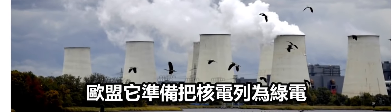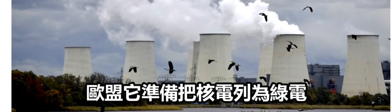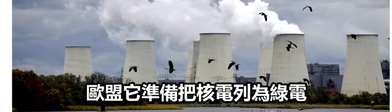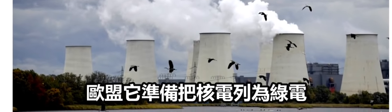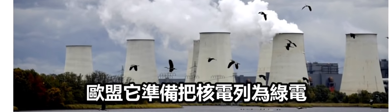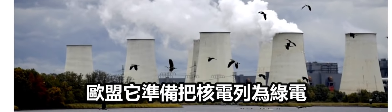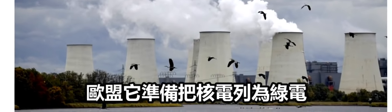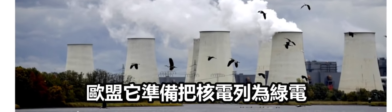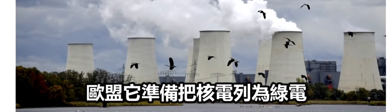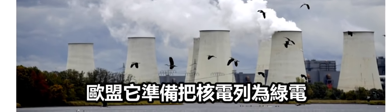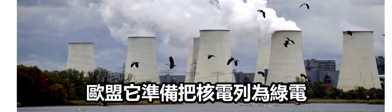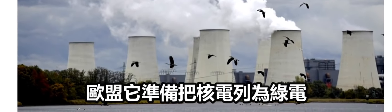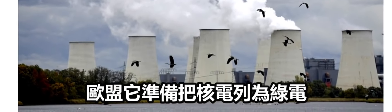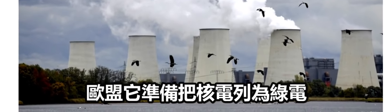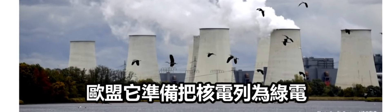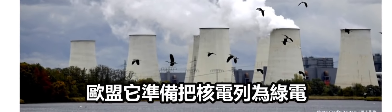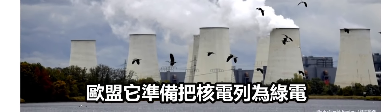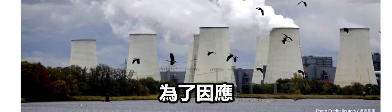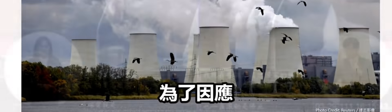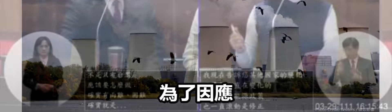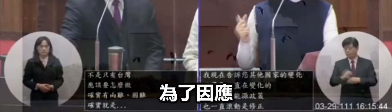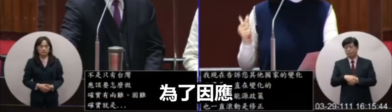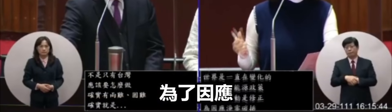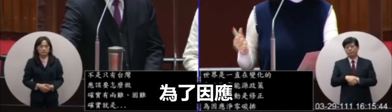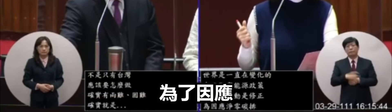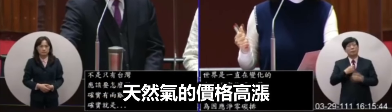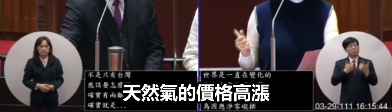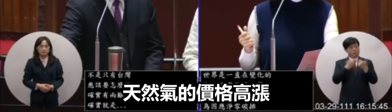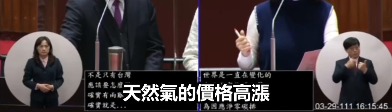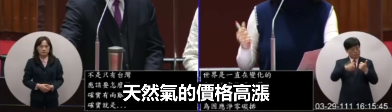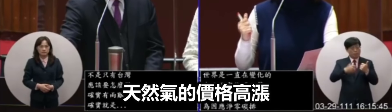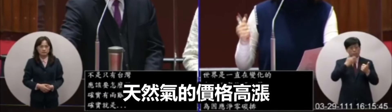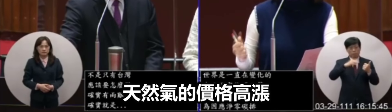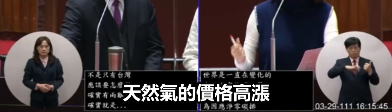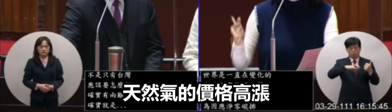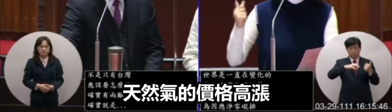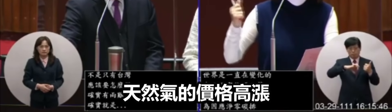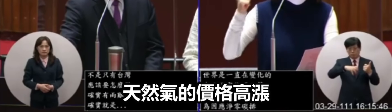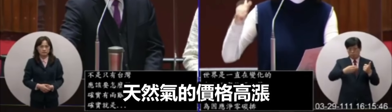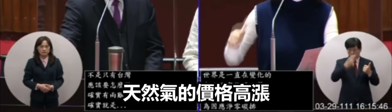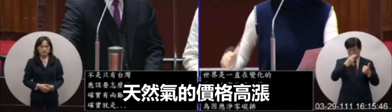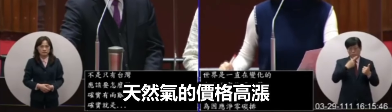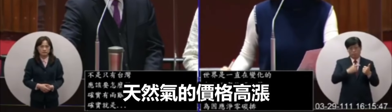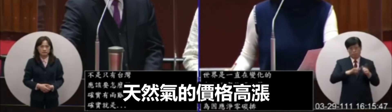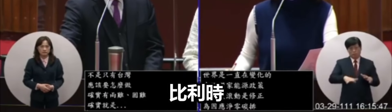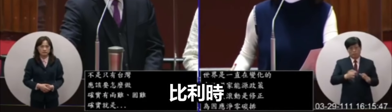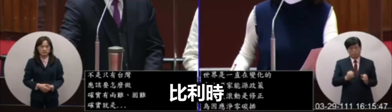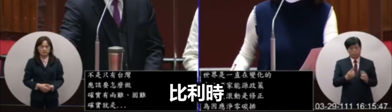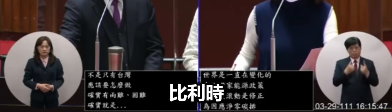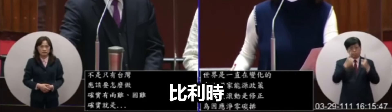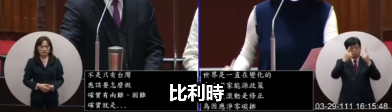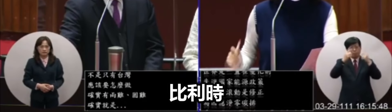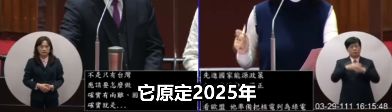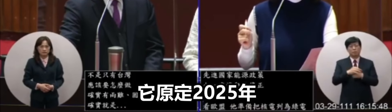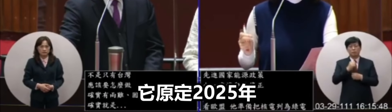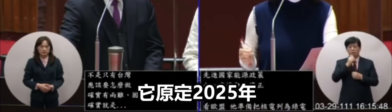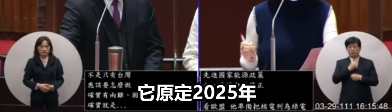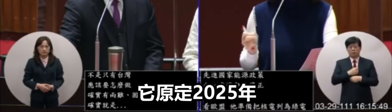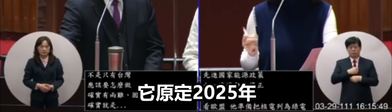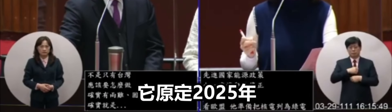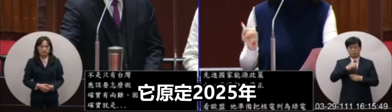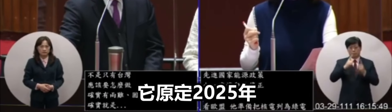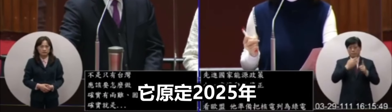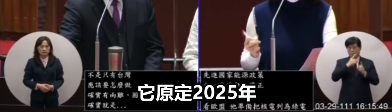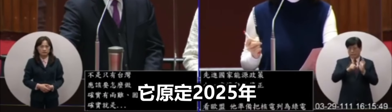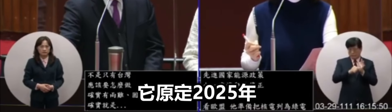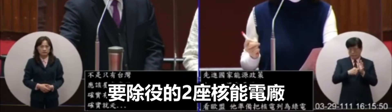把核电列为绿电，为了因应天然气的价格高涨，以历史它原